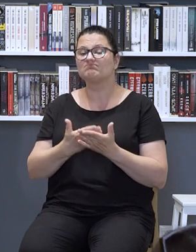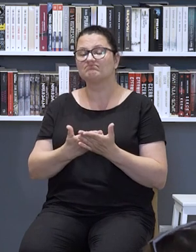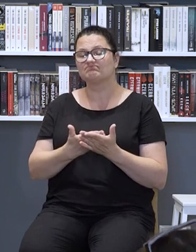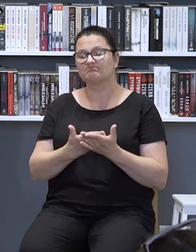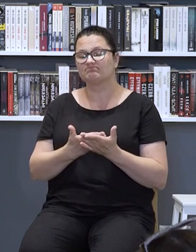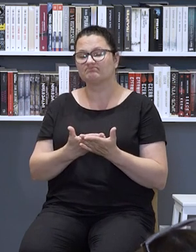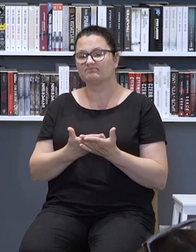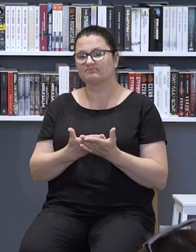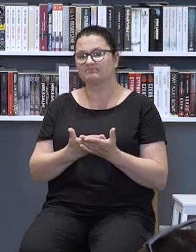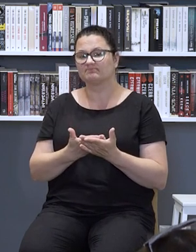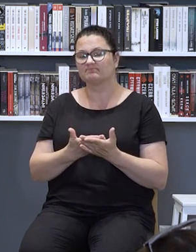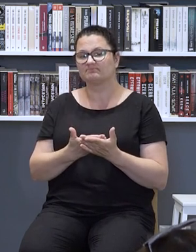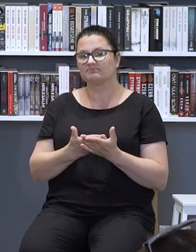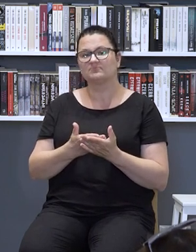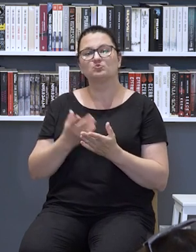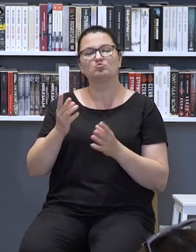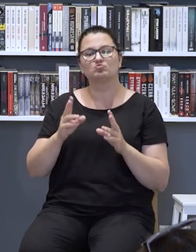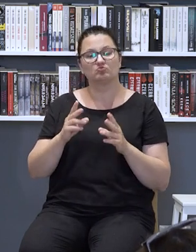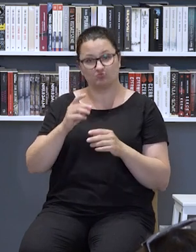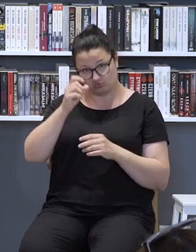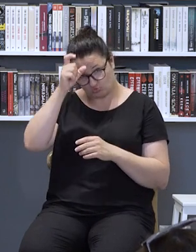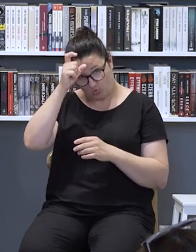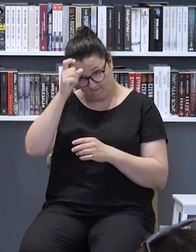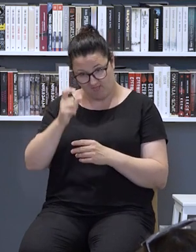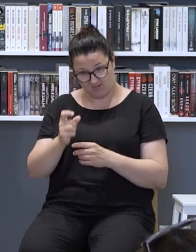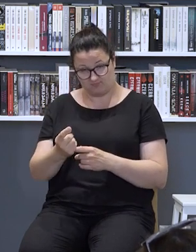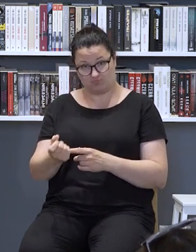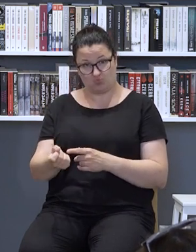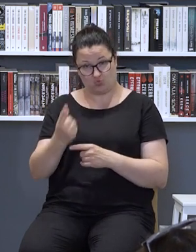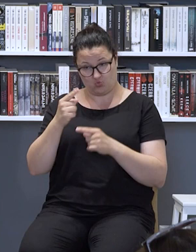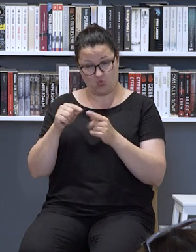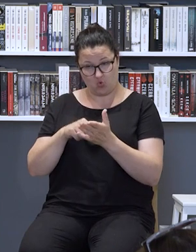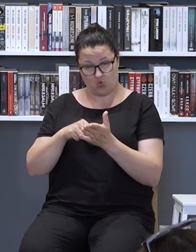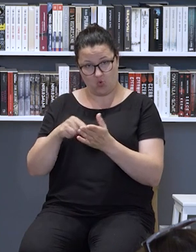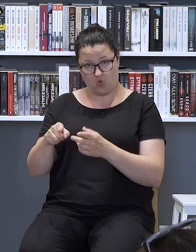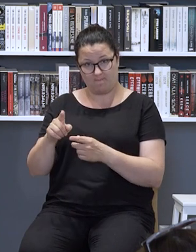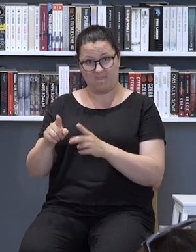którego źródłem jest człowiek, bo